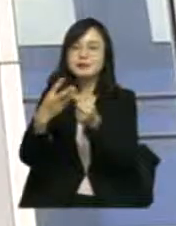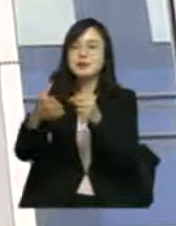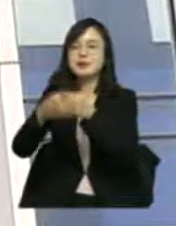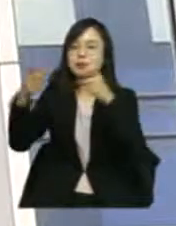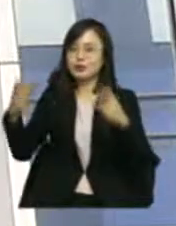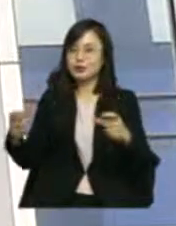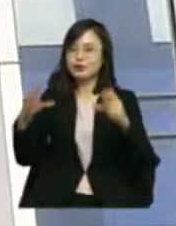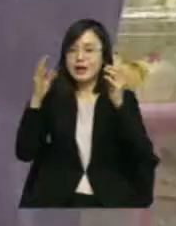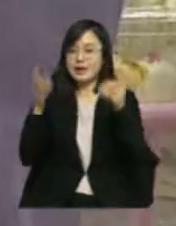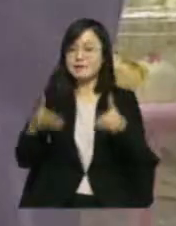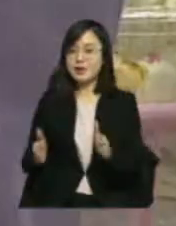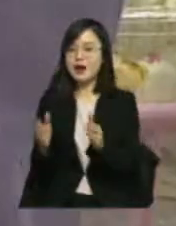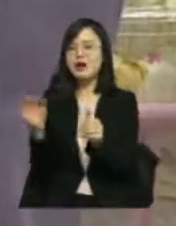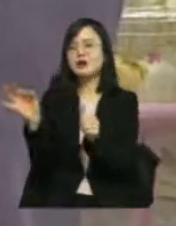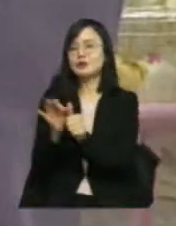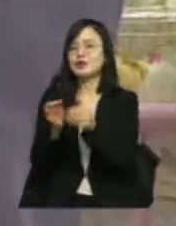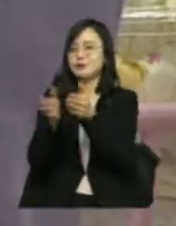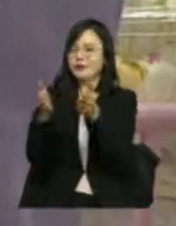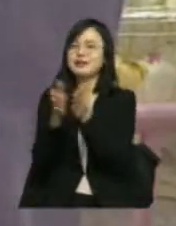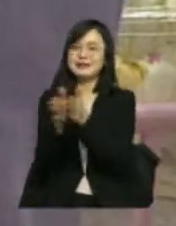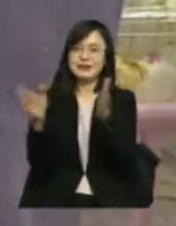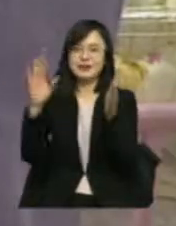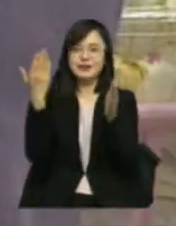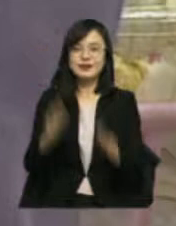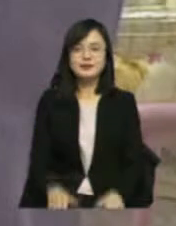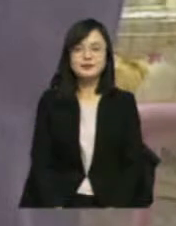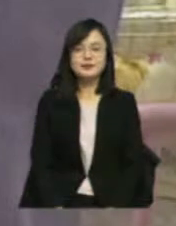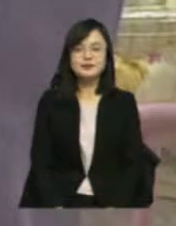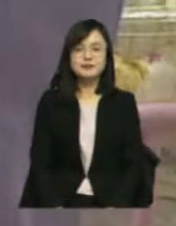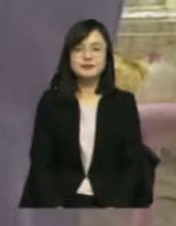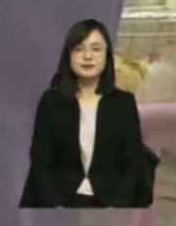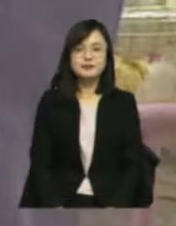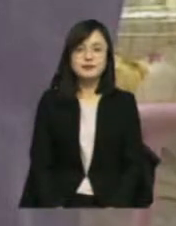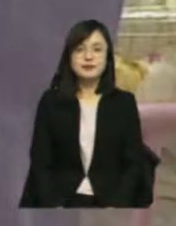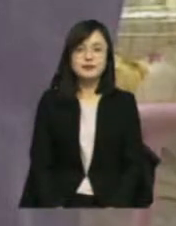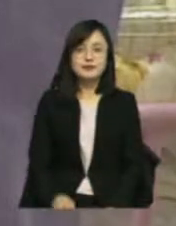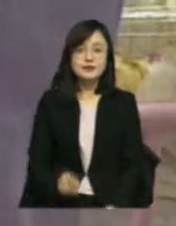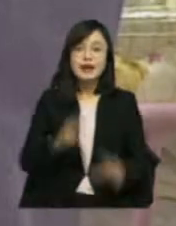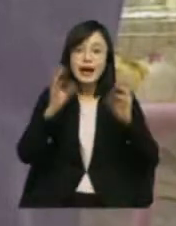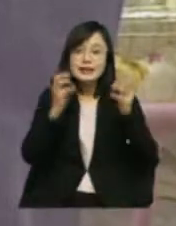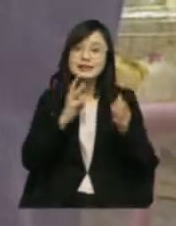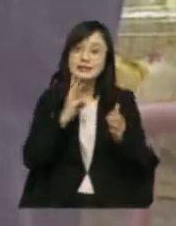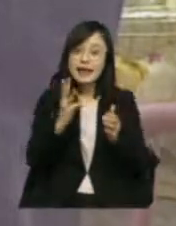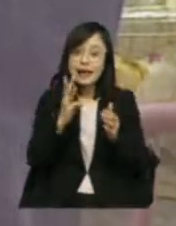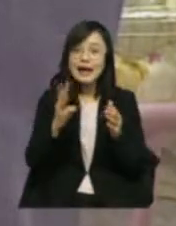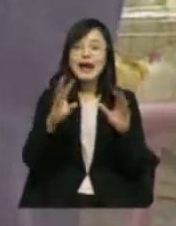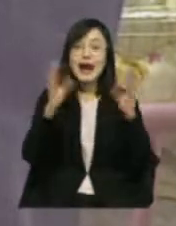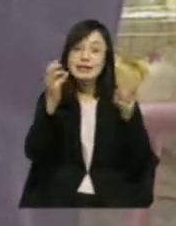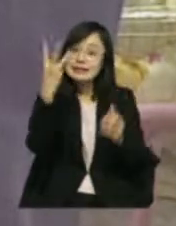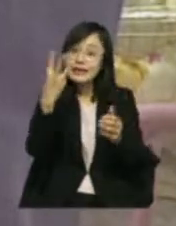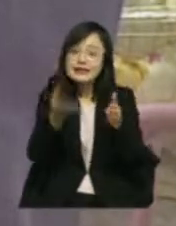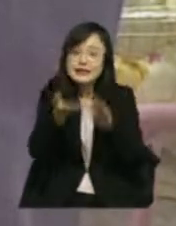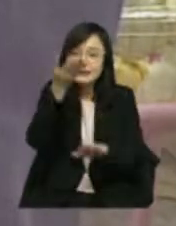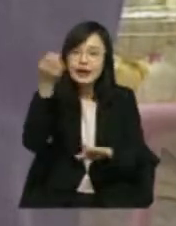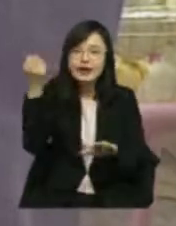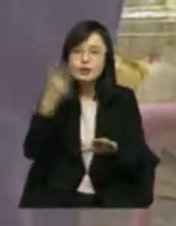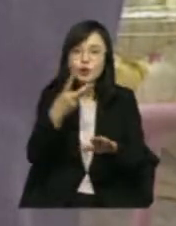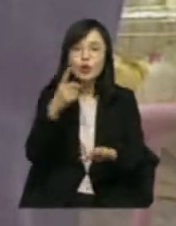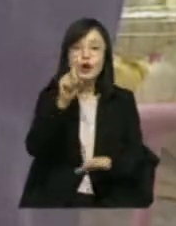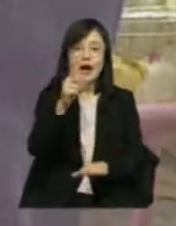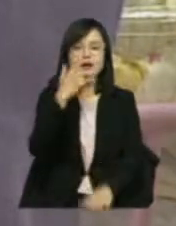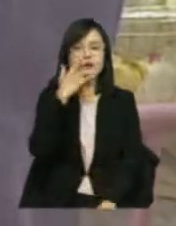됐습니다. 중위소득 150% 이외, 셋째아 이상 출산하거나 희귀 난치성 질환, 장애인, 한부모